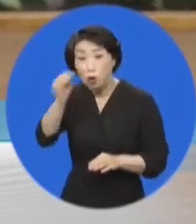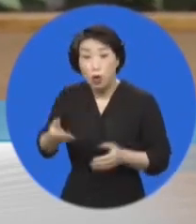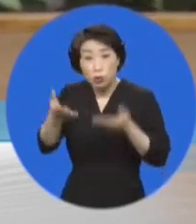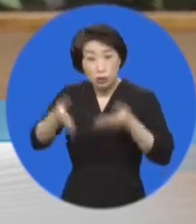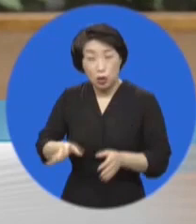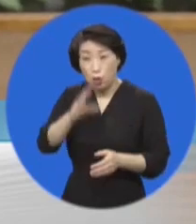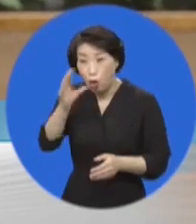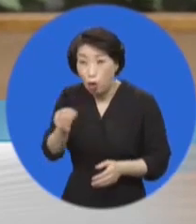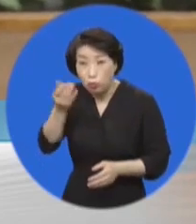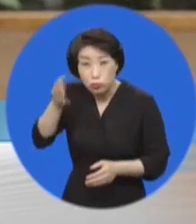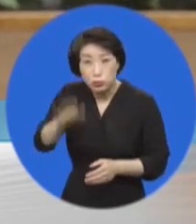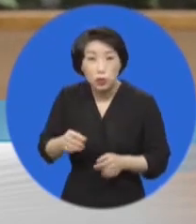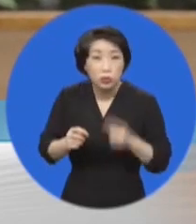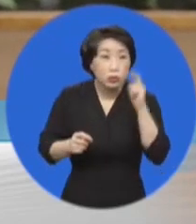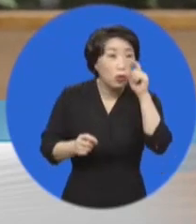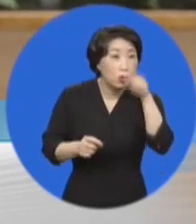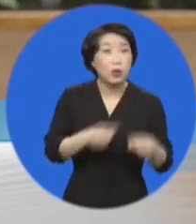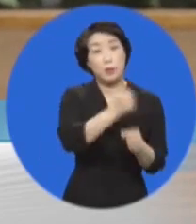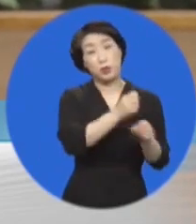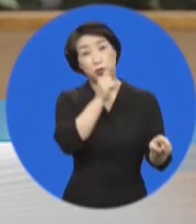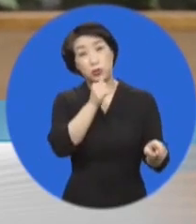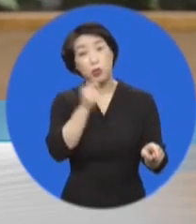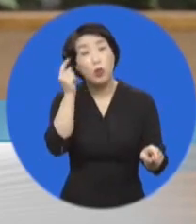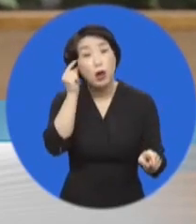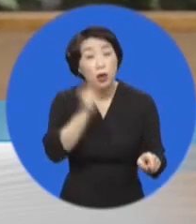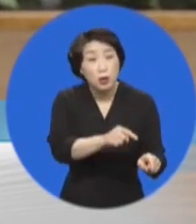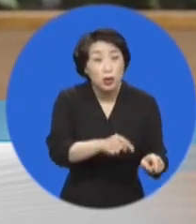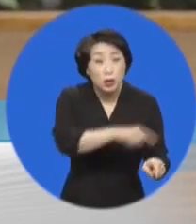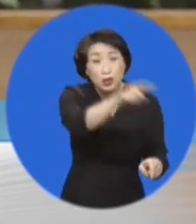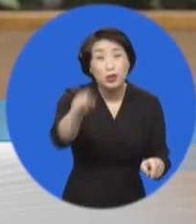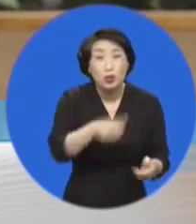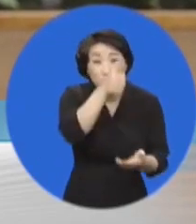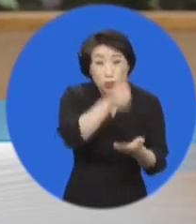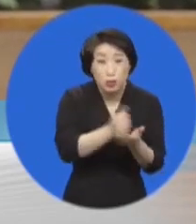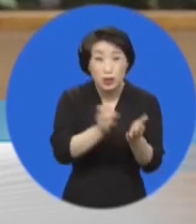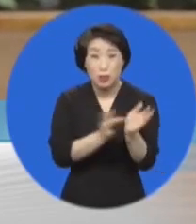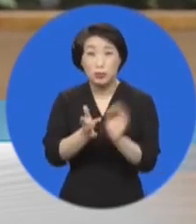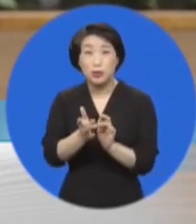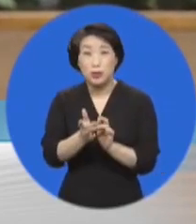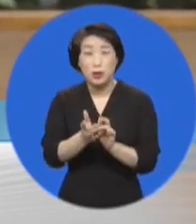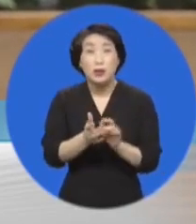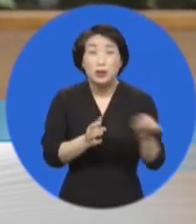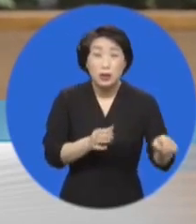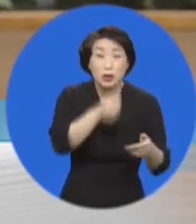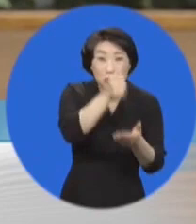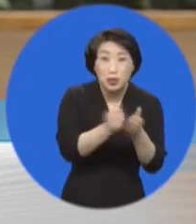더럽혀버려. 그게 뭐냐? 그 죄로 주님은 죽으셔야 한다 그 말이오.